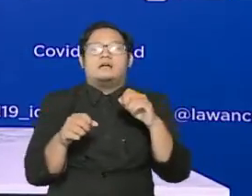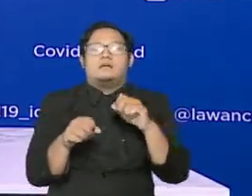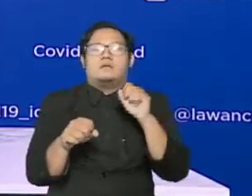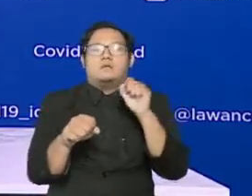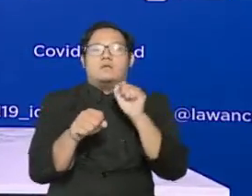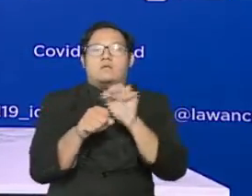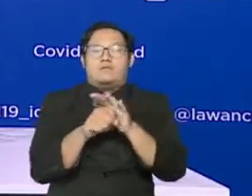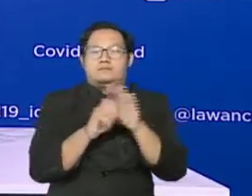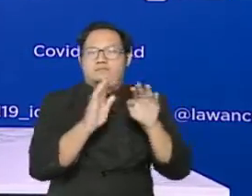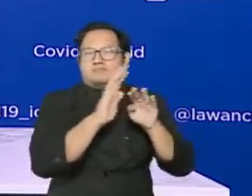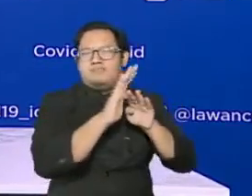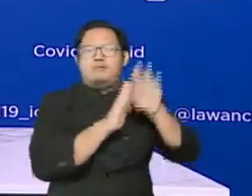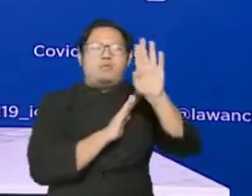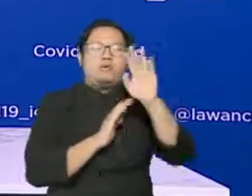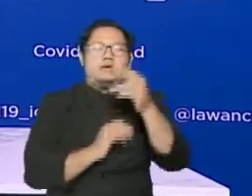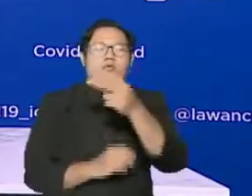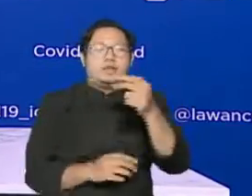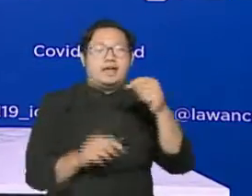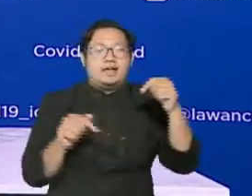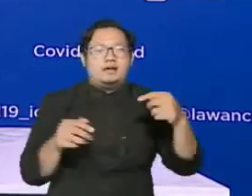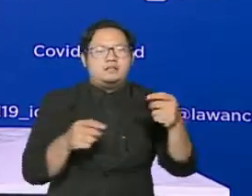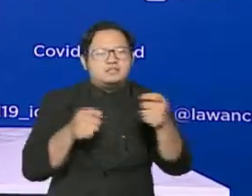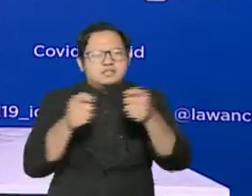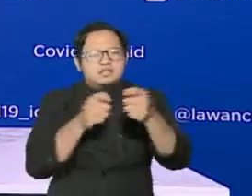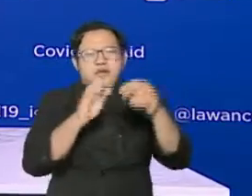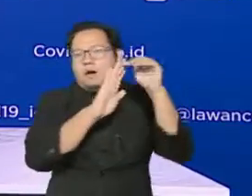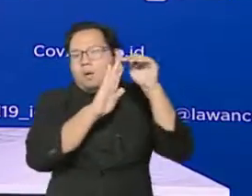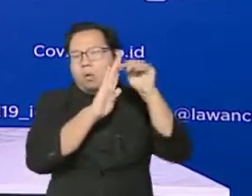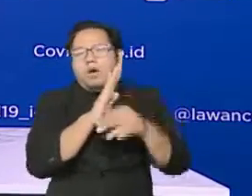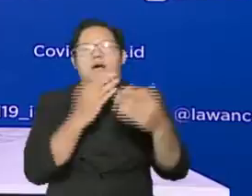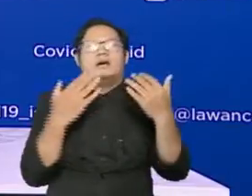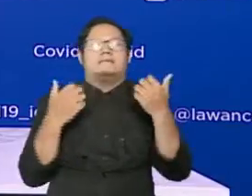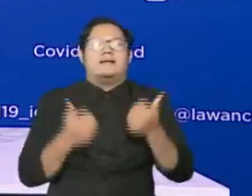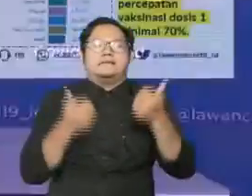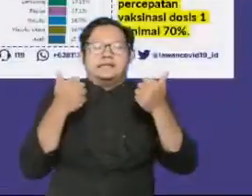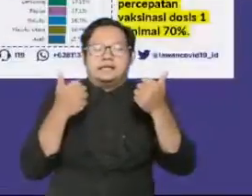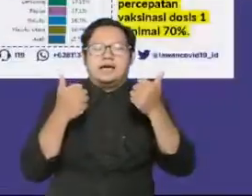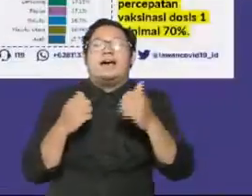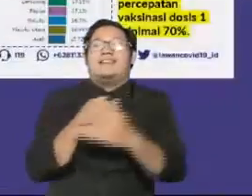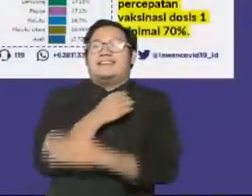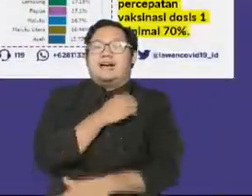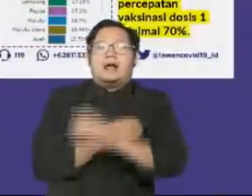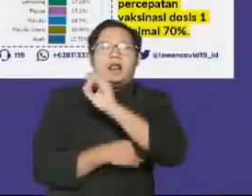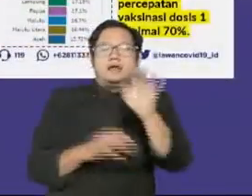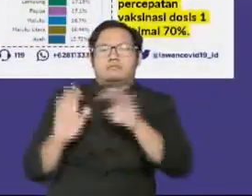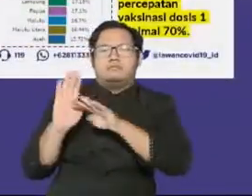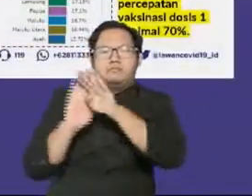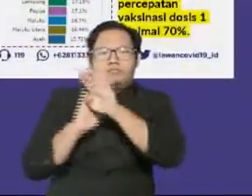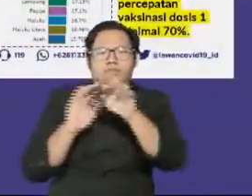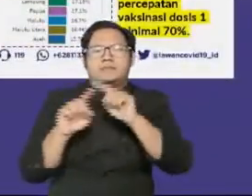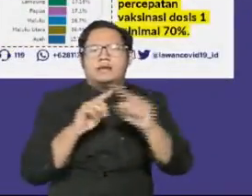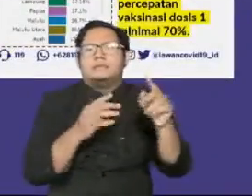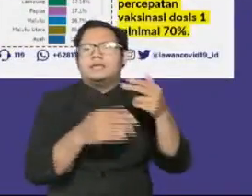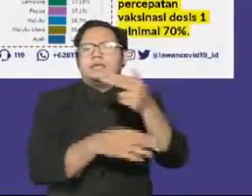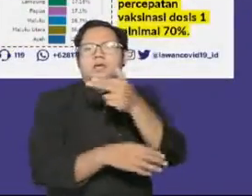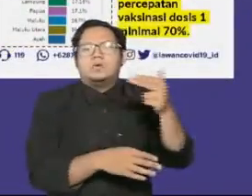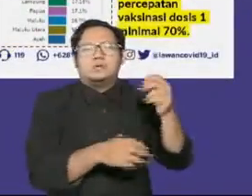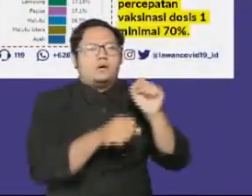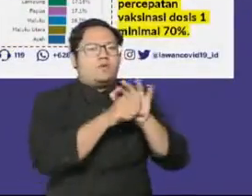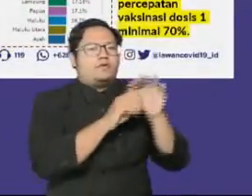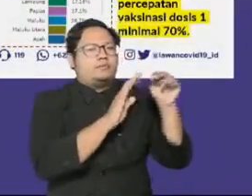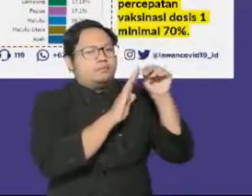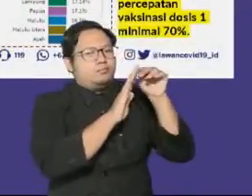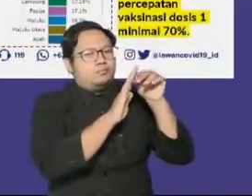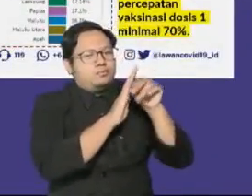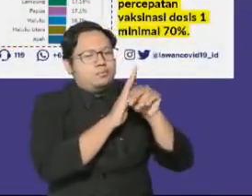telah berhasil ditangani disaat banyak negara lain menghadapi kenaikan kasus signifikan jumlah kasus di Indonesia terus menurun dan